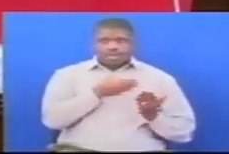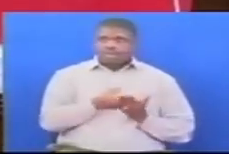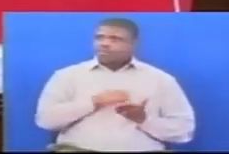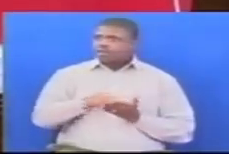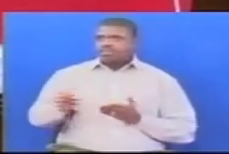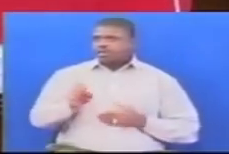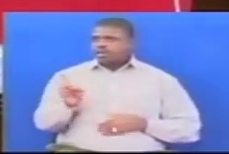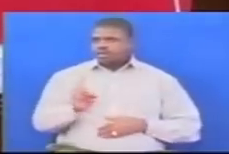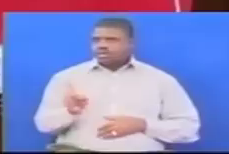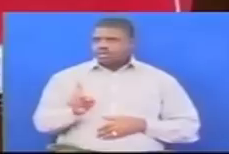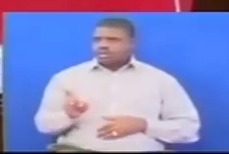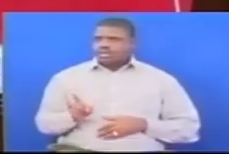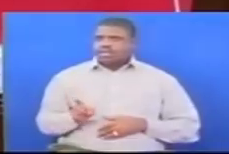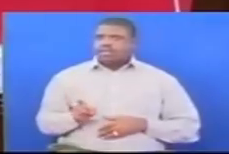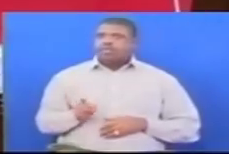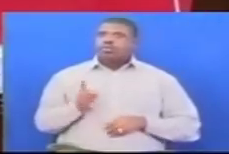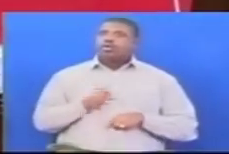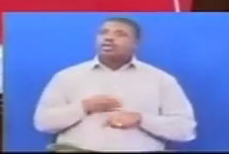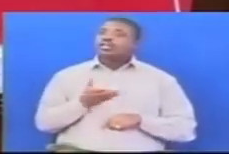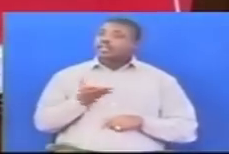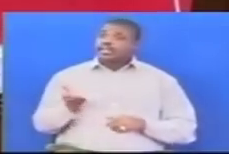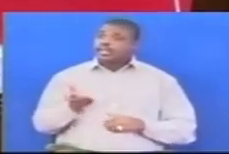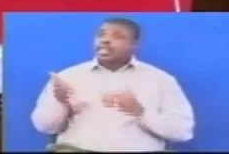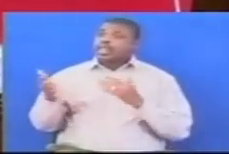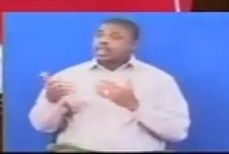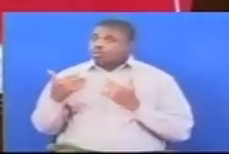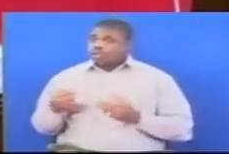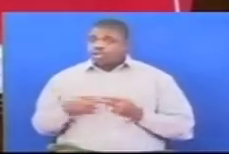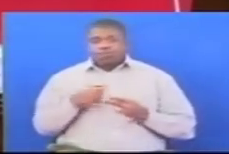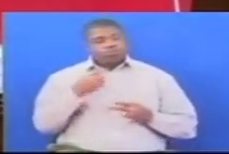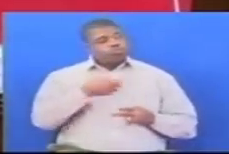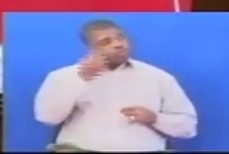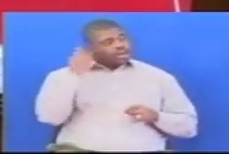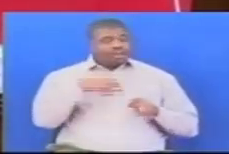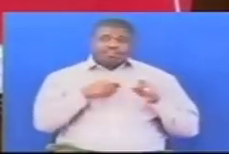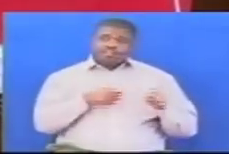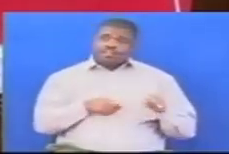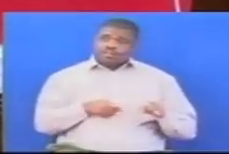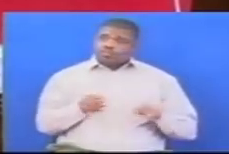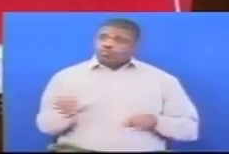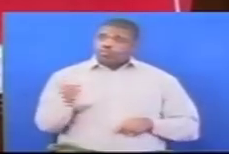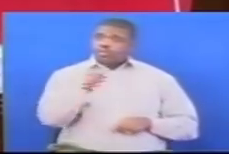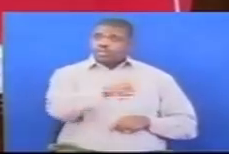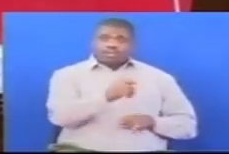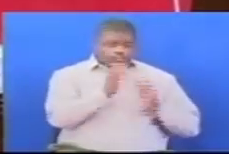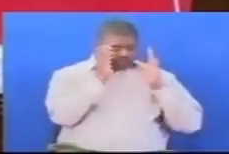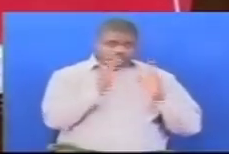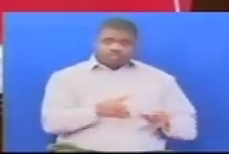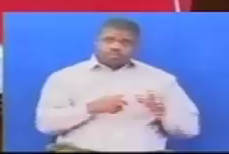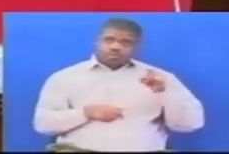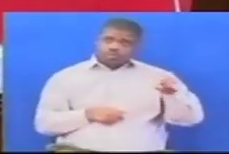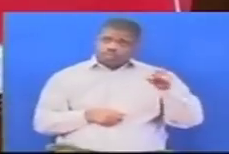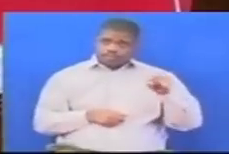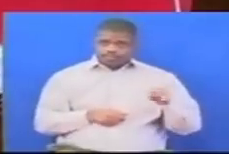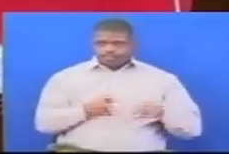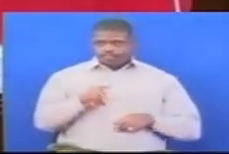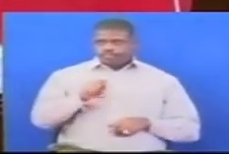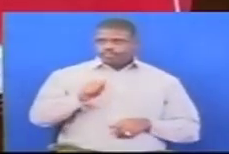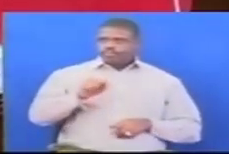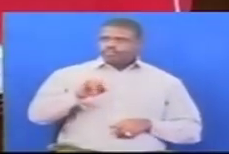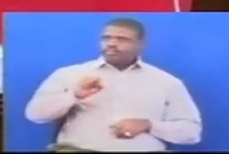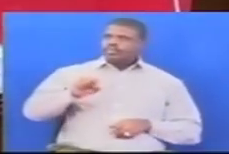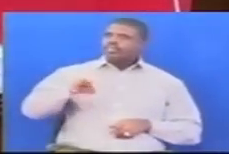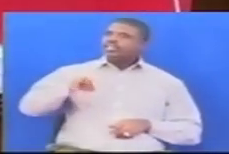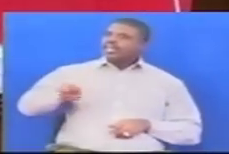mnalipa hela. Saa nyingine ni hewa, ni unafiki. Ulikwenda mheshimiwa waziri ulikuja kule mradi wa kata Isale.